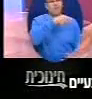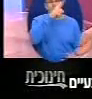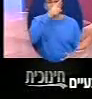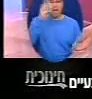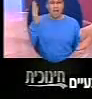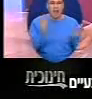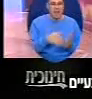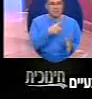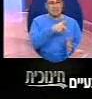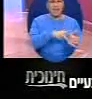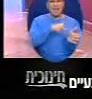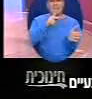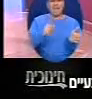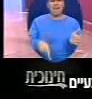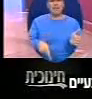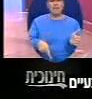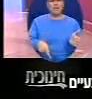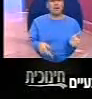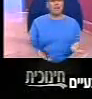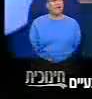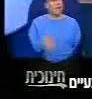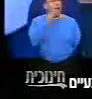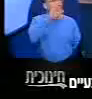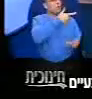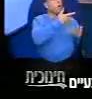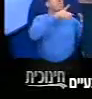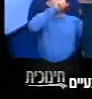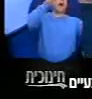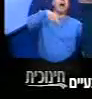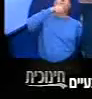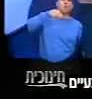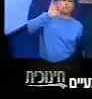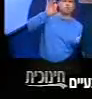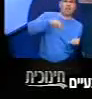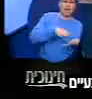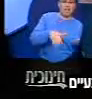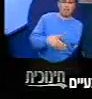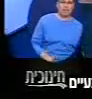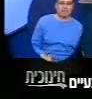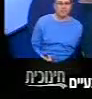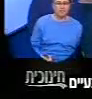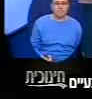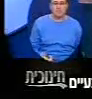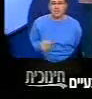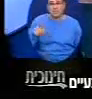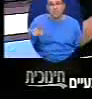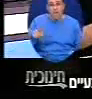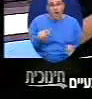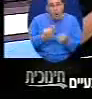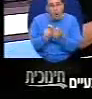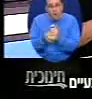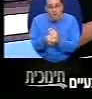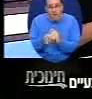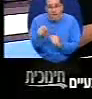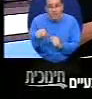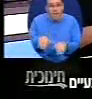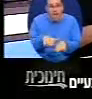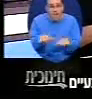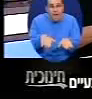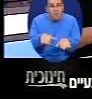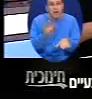על הים. זה הופך לדירות מגורים. אפילו בלי חלונות אל הים, אז למה על הים? זה הופך לדירות מגורים ליחידים שמסוגלים באמת לשלם